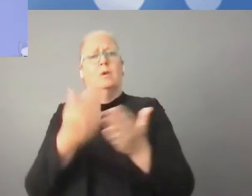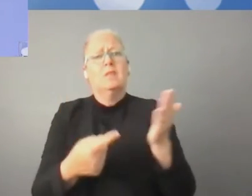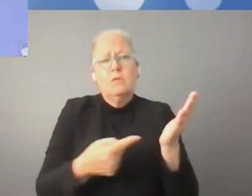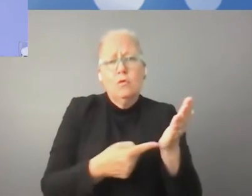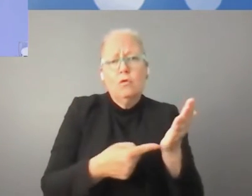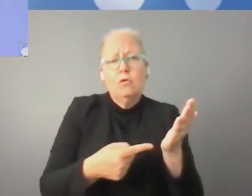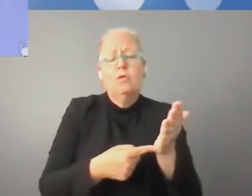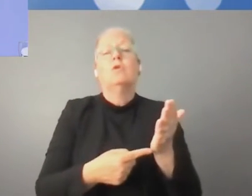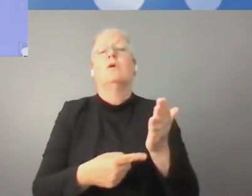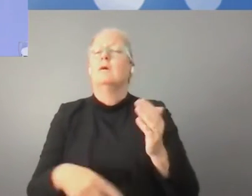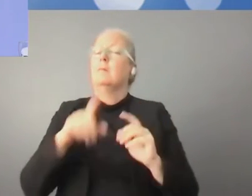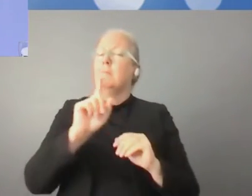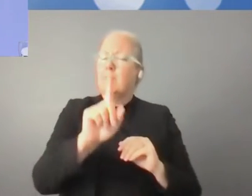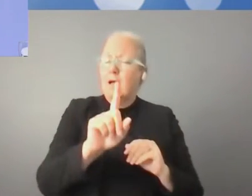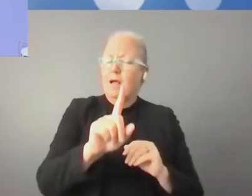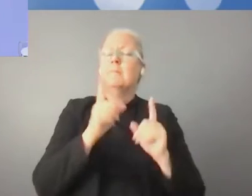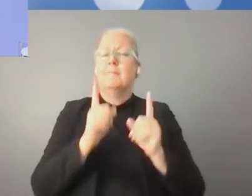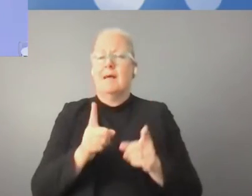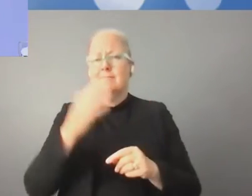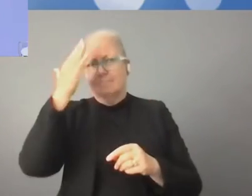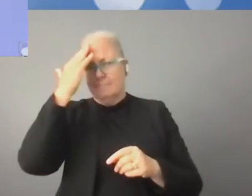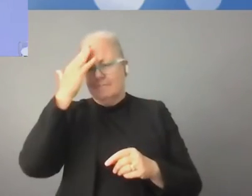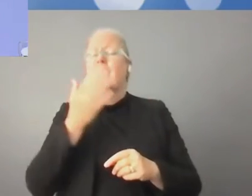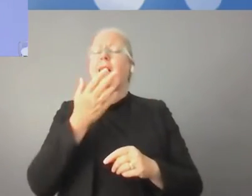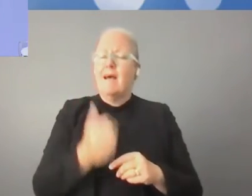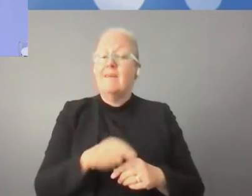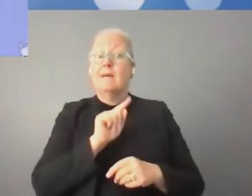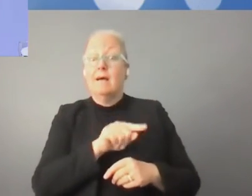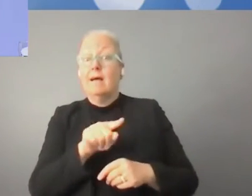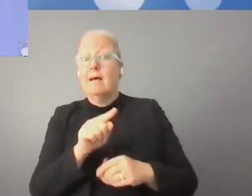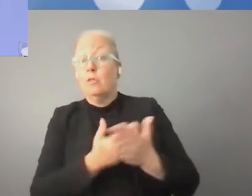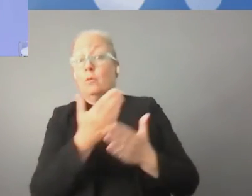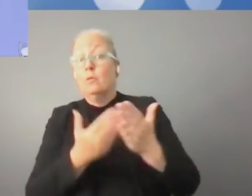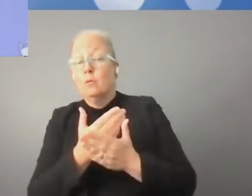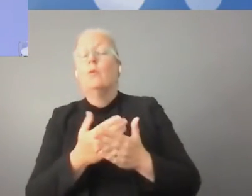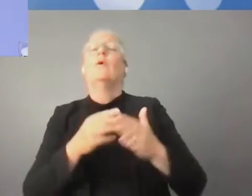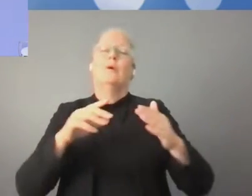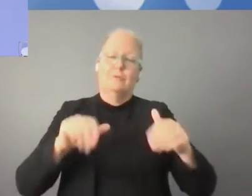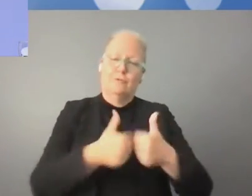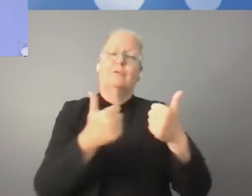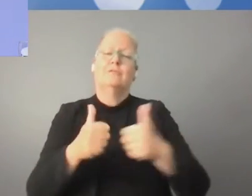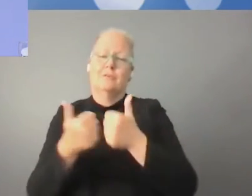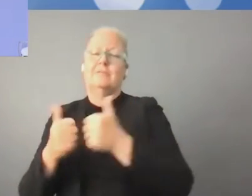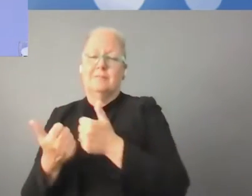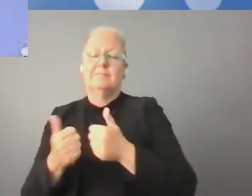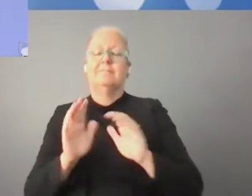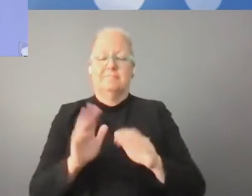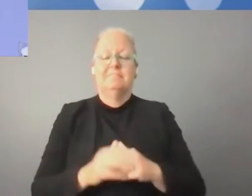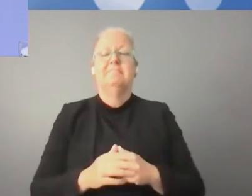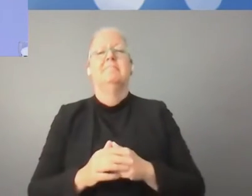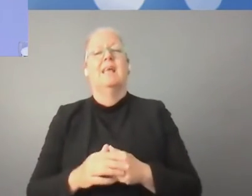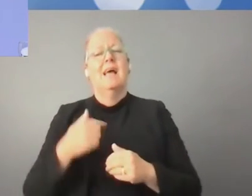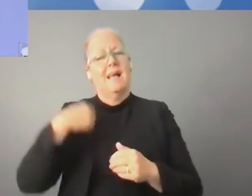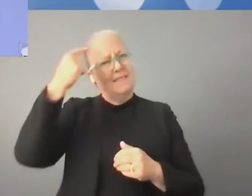представителей, например, подсекретаря, генерального секретаря ООН. Мы говорили о